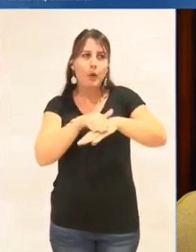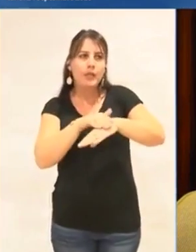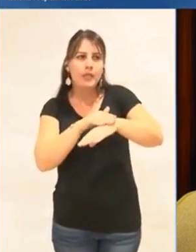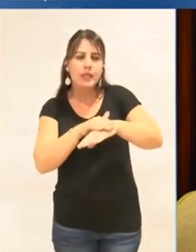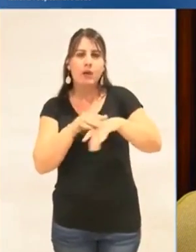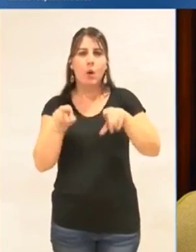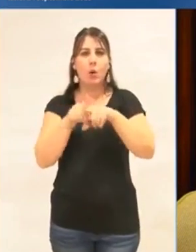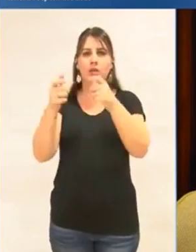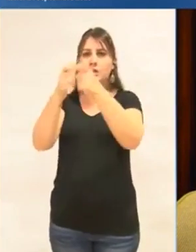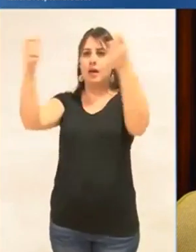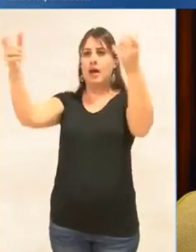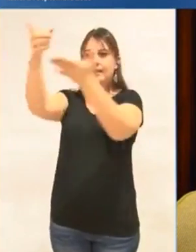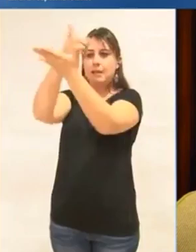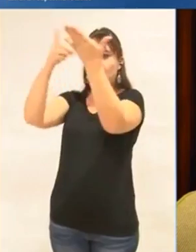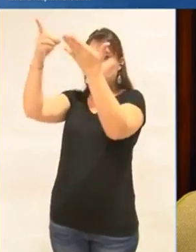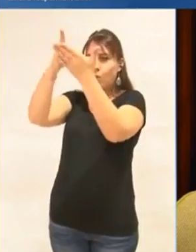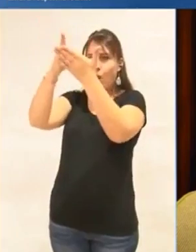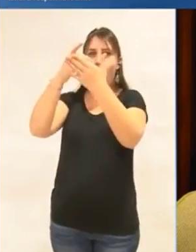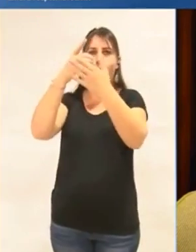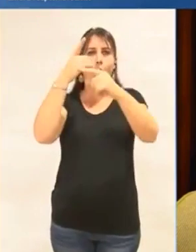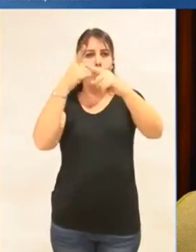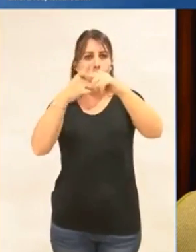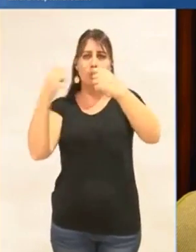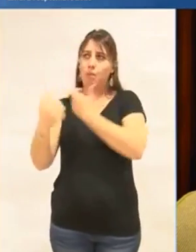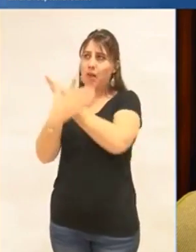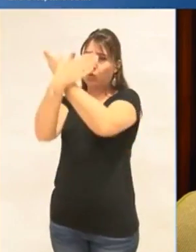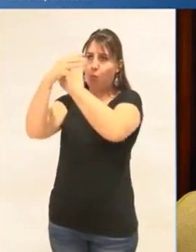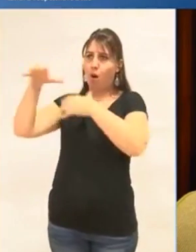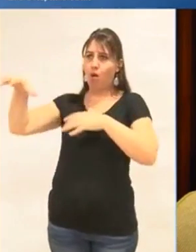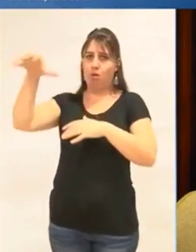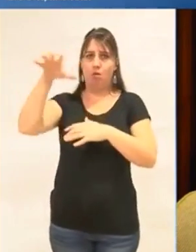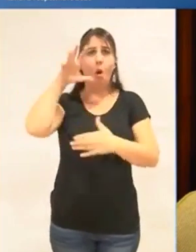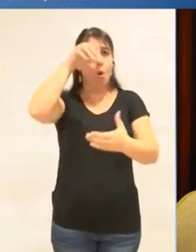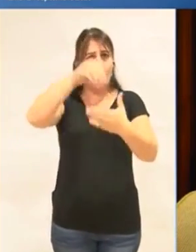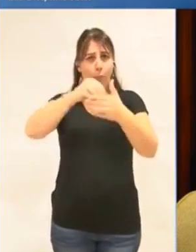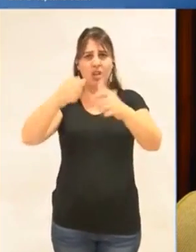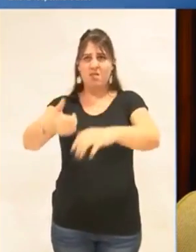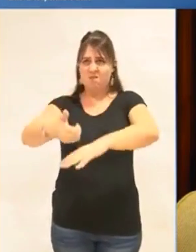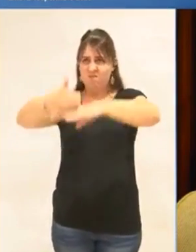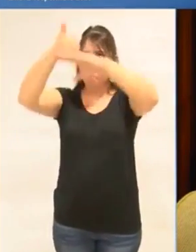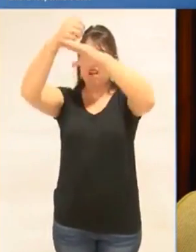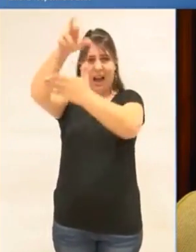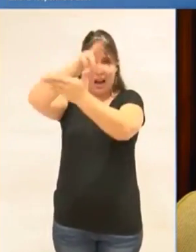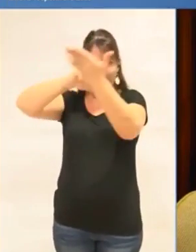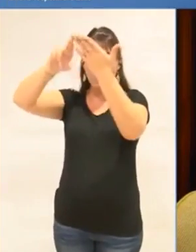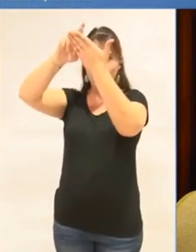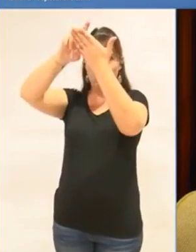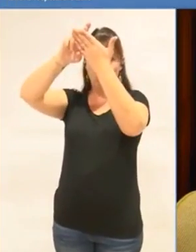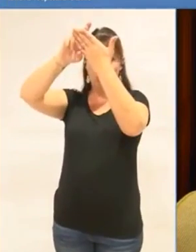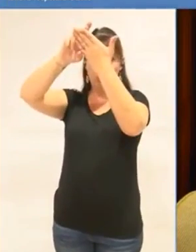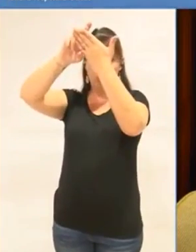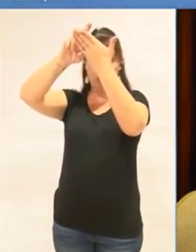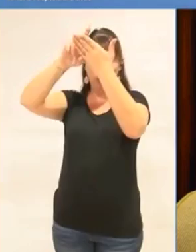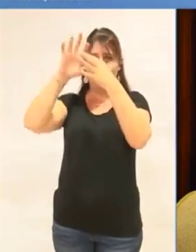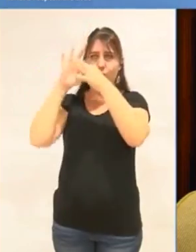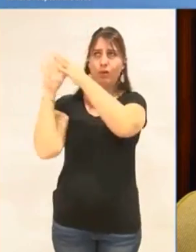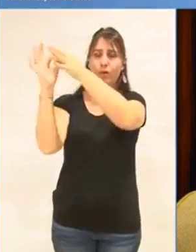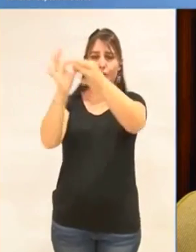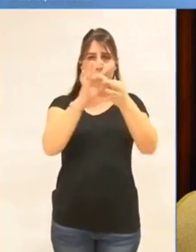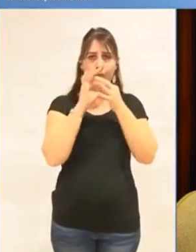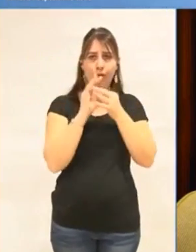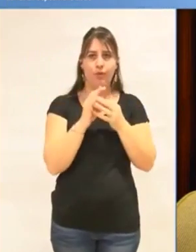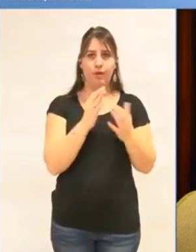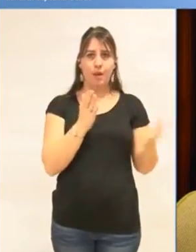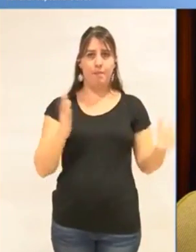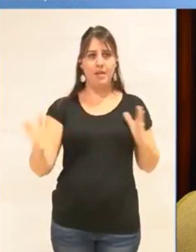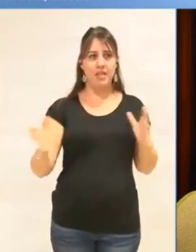le département, la métropole, et même on pourrait aller jusqu'à la région sur certains points, en matière de médiation et de prévention,